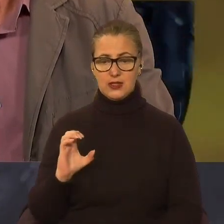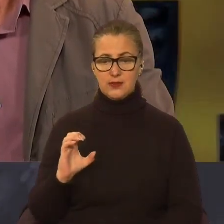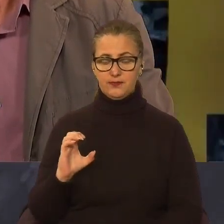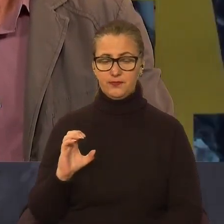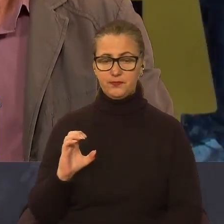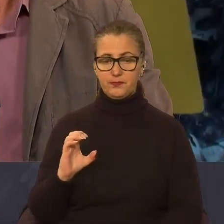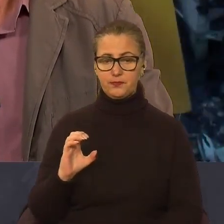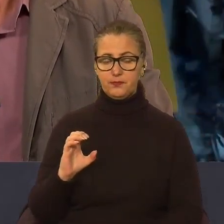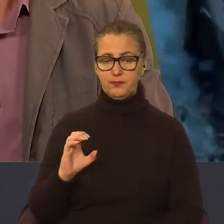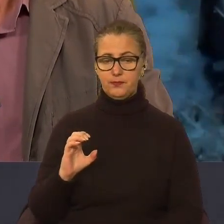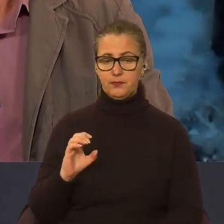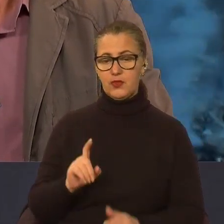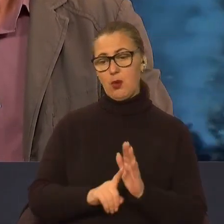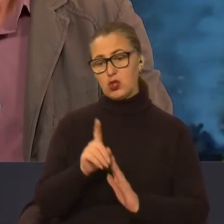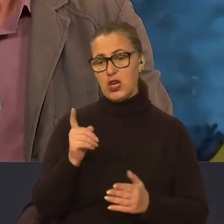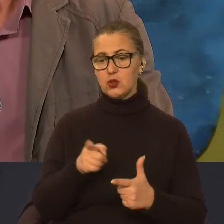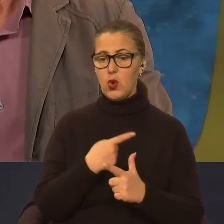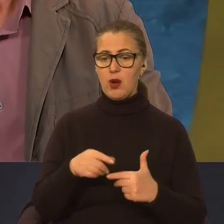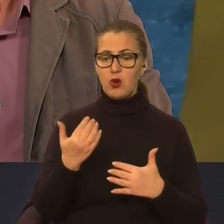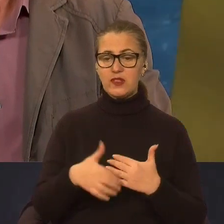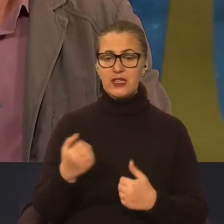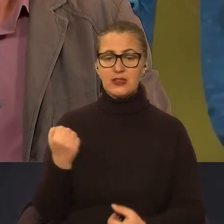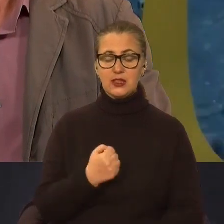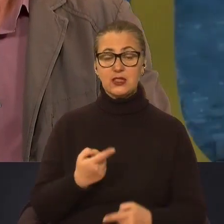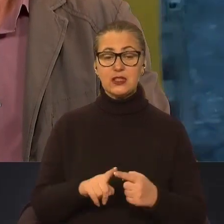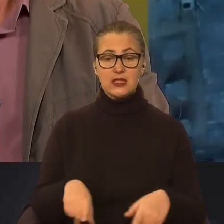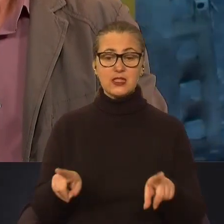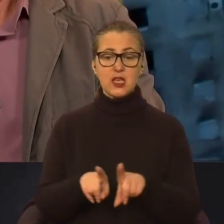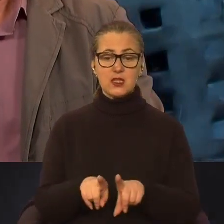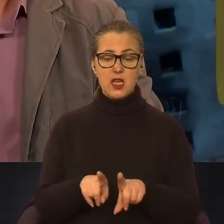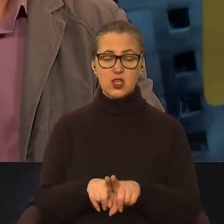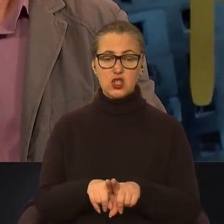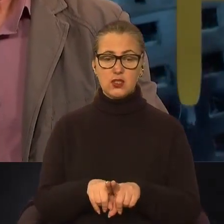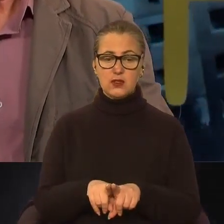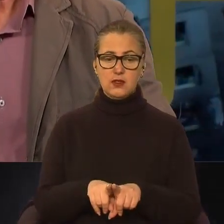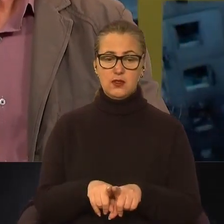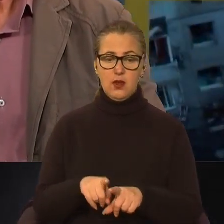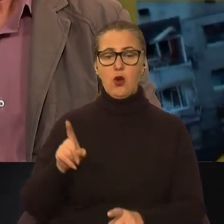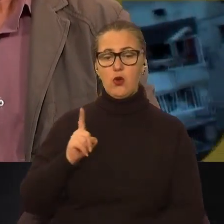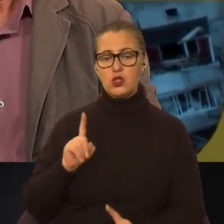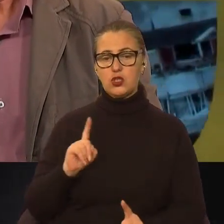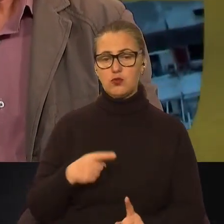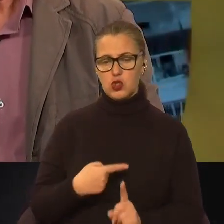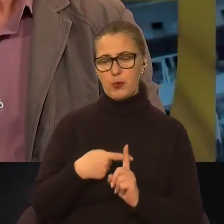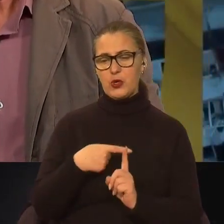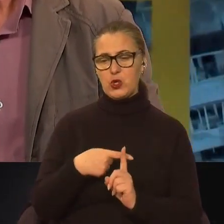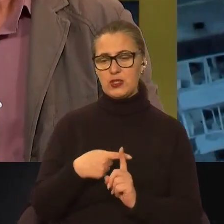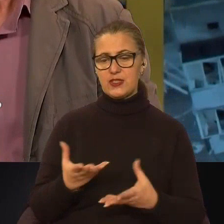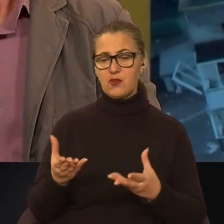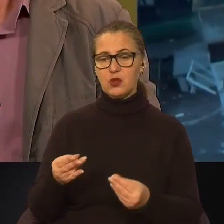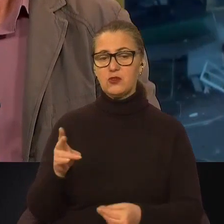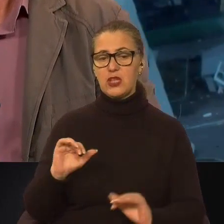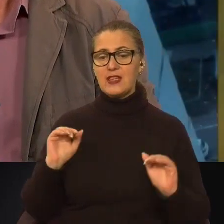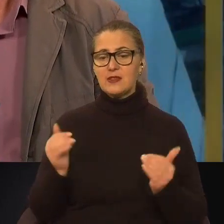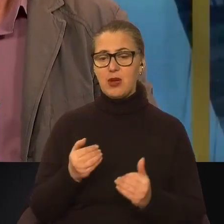скажемо на початку чи всередині тижня і це теж Ну очікуємо Що позитивно вплине на зменшення